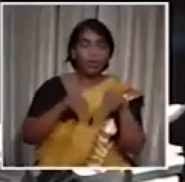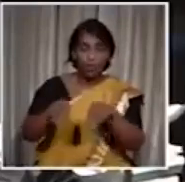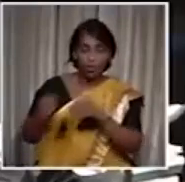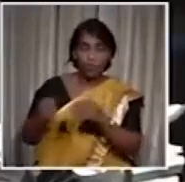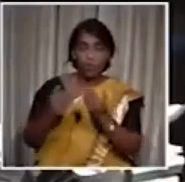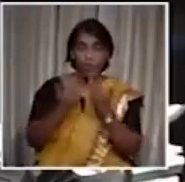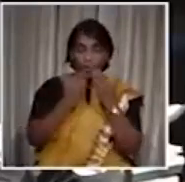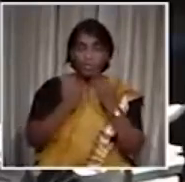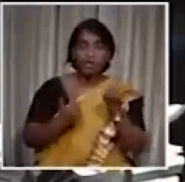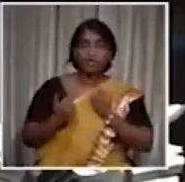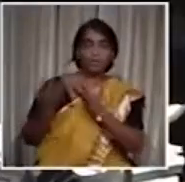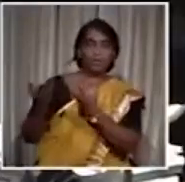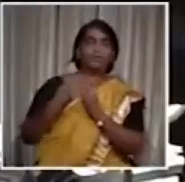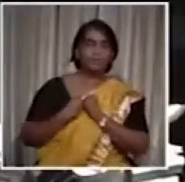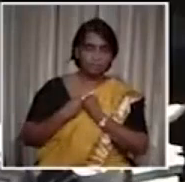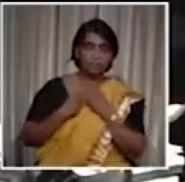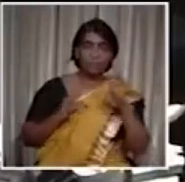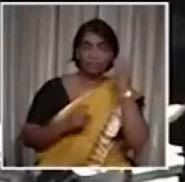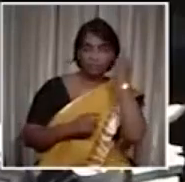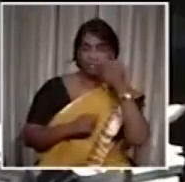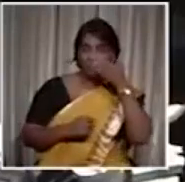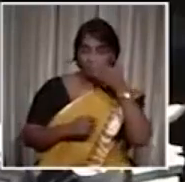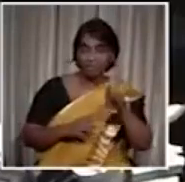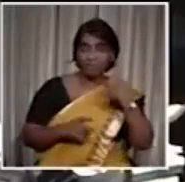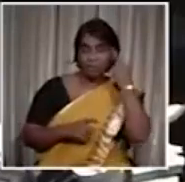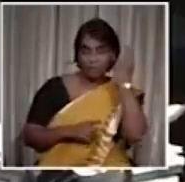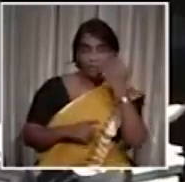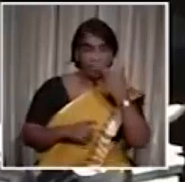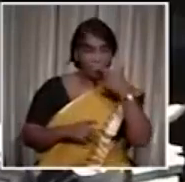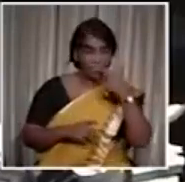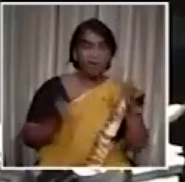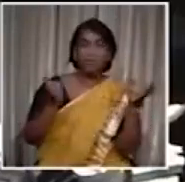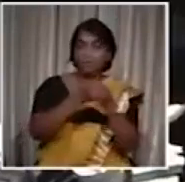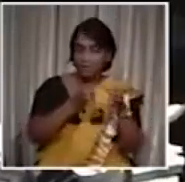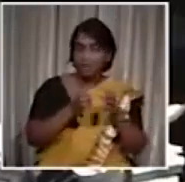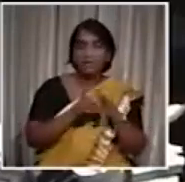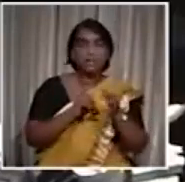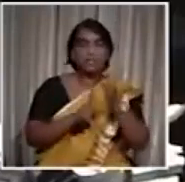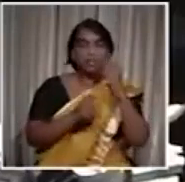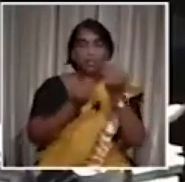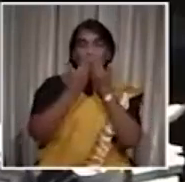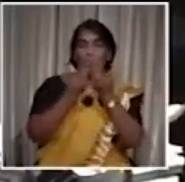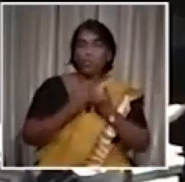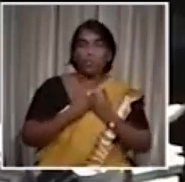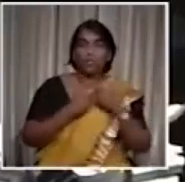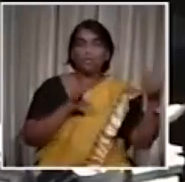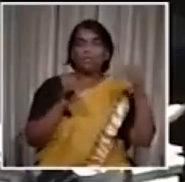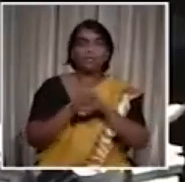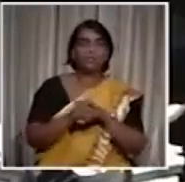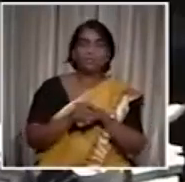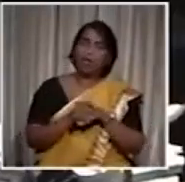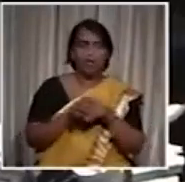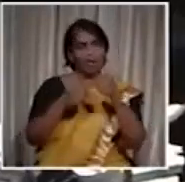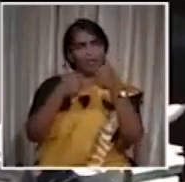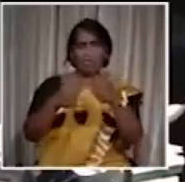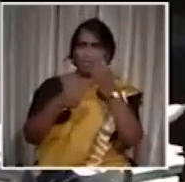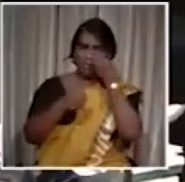වරද්ද ගත්තා. හැබැයි ඉතාමත් හසල අධ්‍යක්ෂින් තියෙන මේ පිළිබඳ විශේෂ ඥානය තියෙන කණ්ඩායම් ජනාධිපතිවරයාගේ උපදේශකවරු බවට පත් කරගෙන මට මම පක්ෂපාතී.